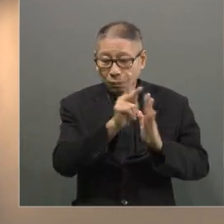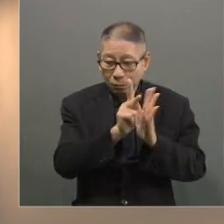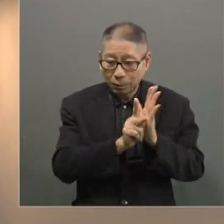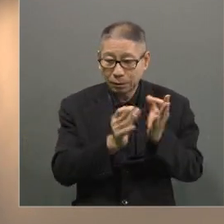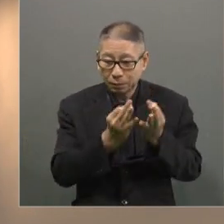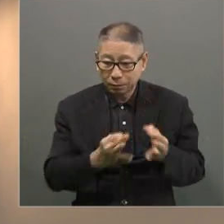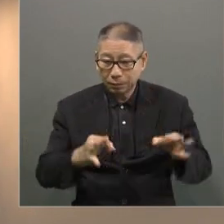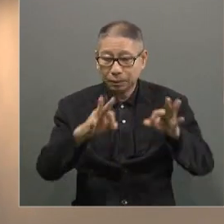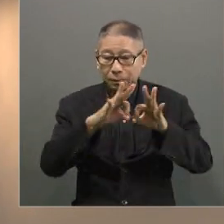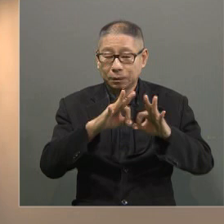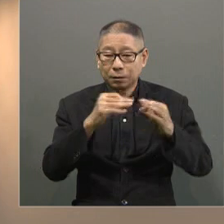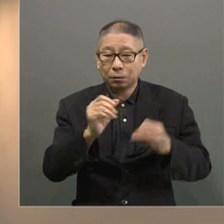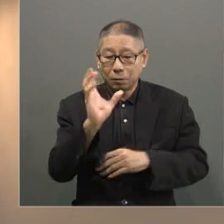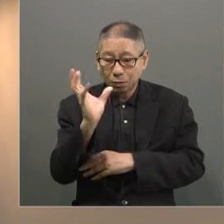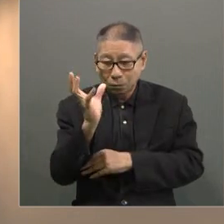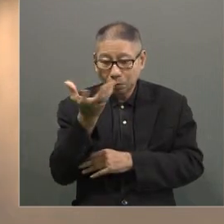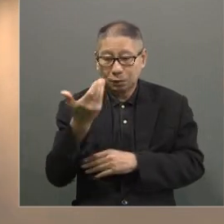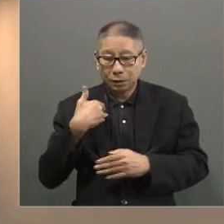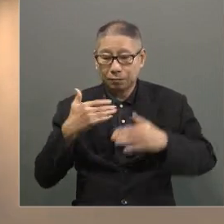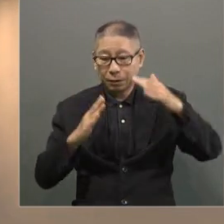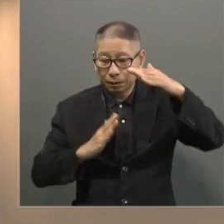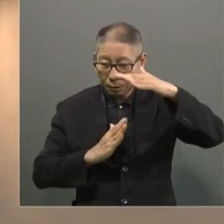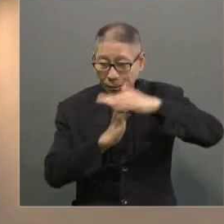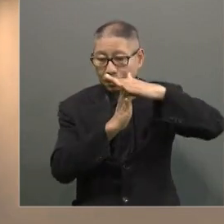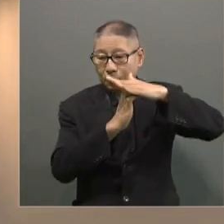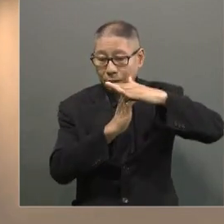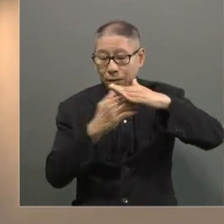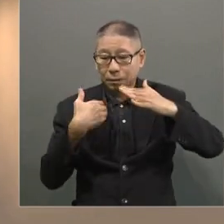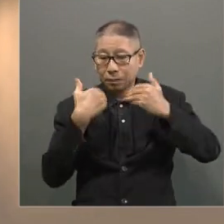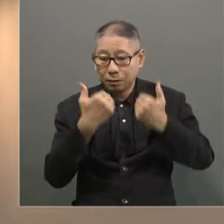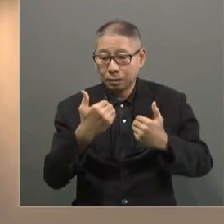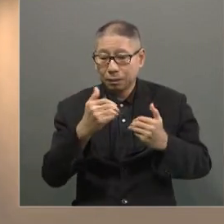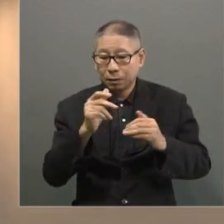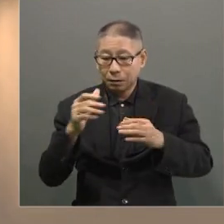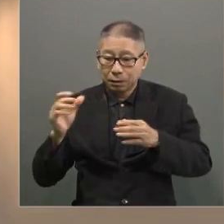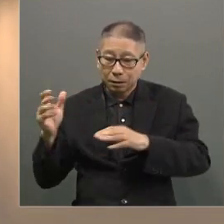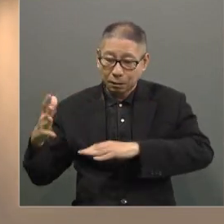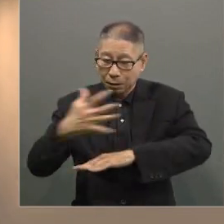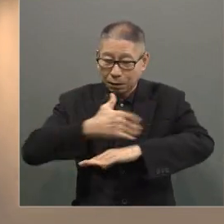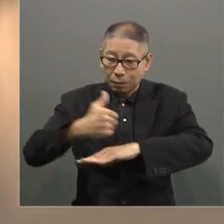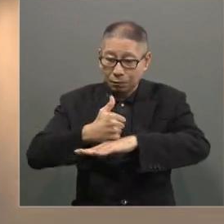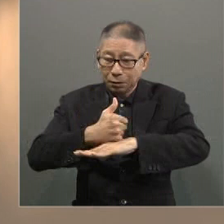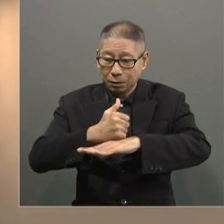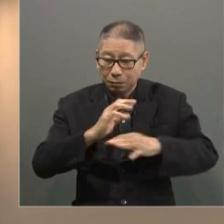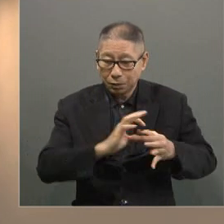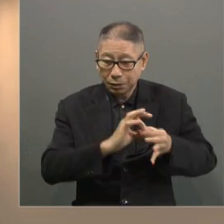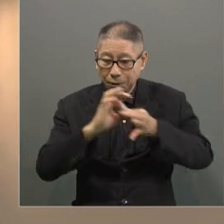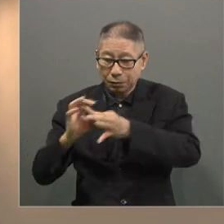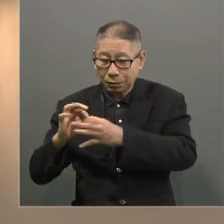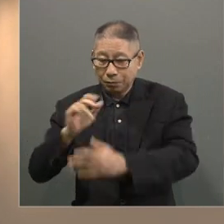รีภาพของทุกประเทศในโลกนี้เขามีขอบเขตผมไม่อยากให้เอาการเมืองเข้าไปเกี่ยวข้องกับเรื่องปัญหาของราชวงศ์นะครับแ